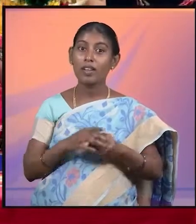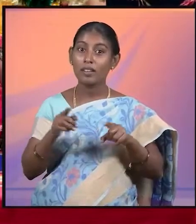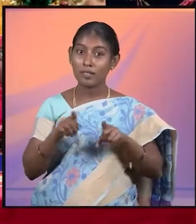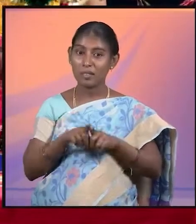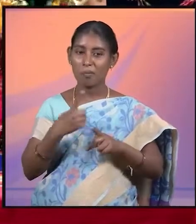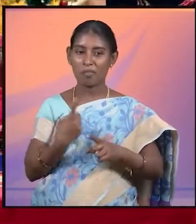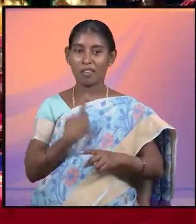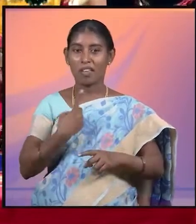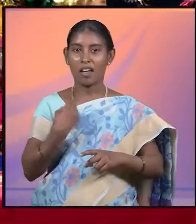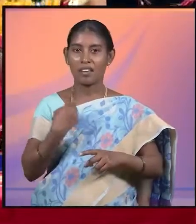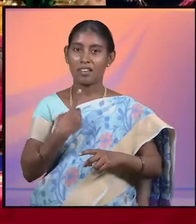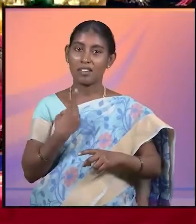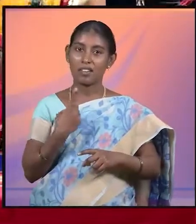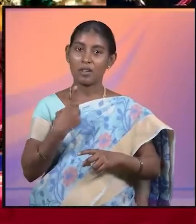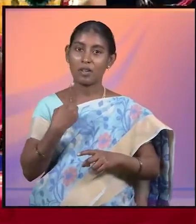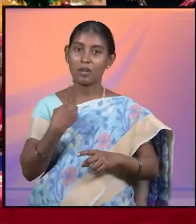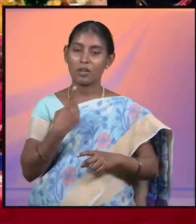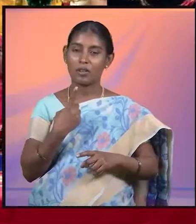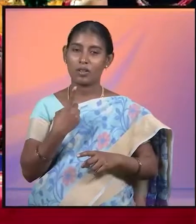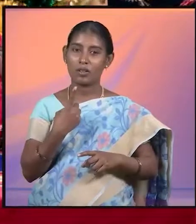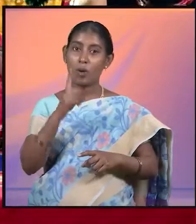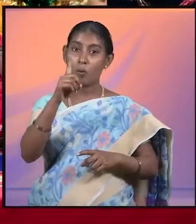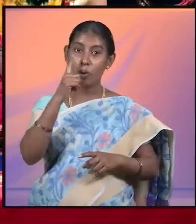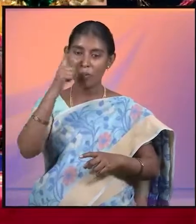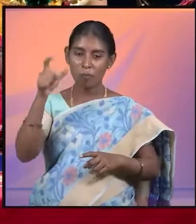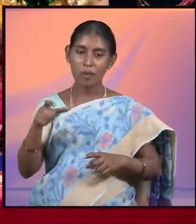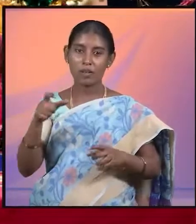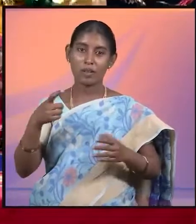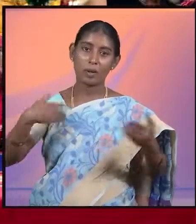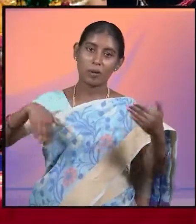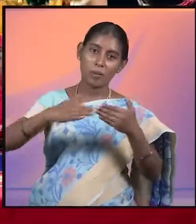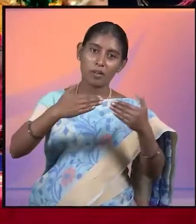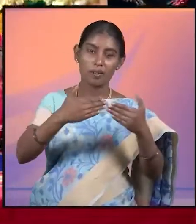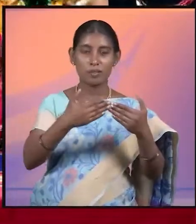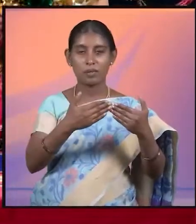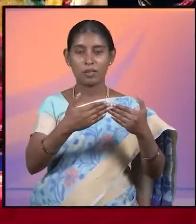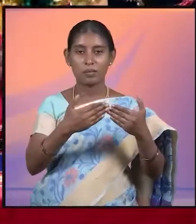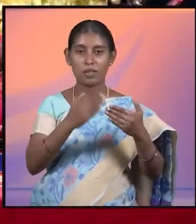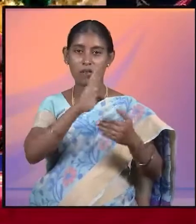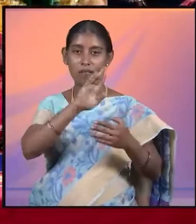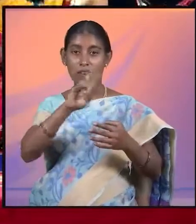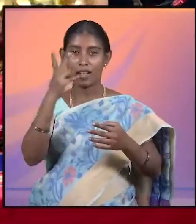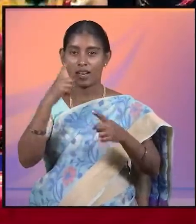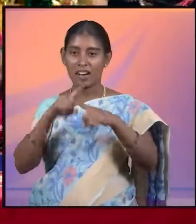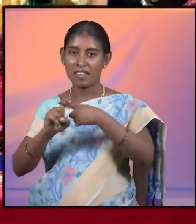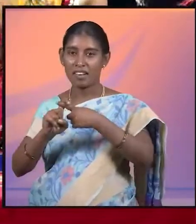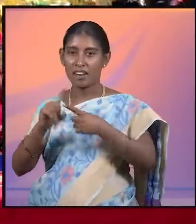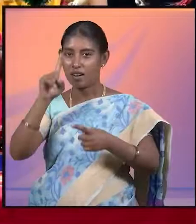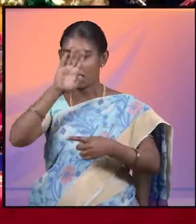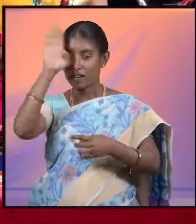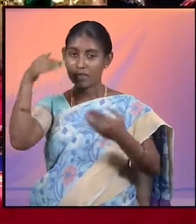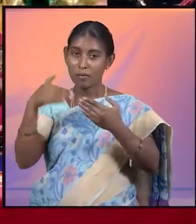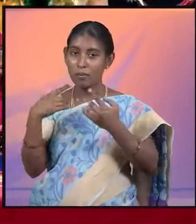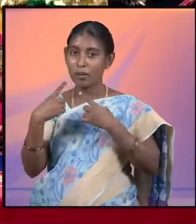போரை தடுத்தாங்க, துயரை தீர்த்தாங்க. போரை தடுத்தாங்க, துயரை தீர்த்தாங்க. போரை தான் தடுத்தாங்க,